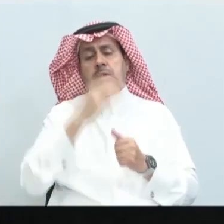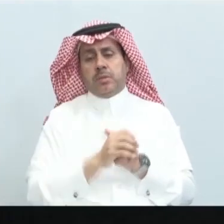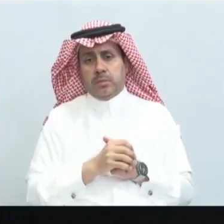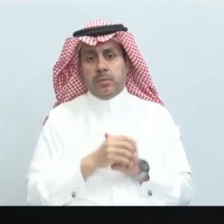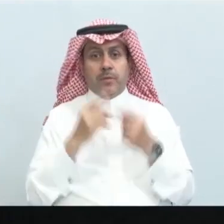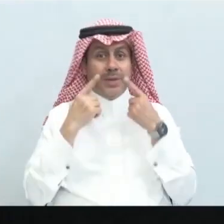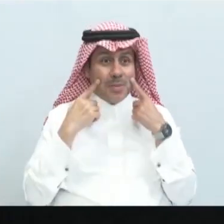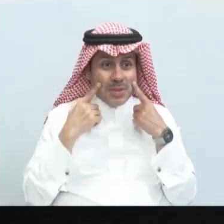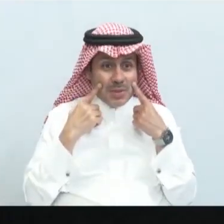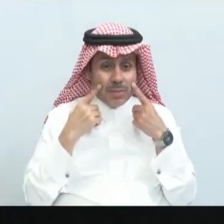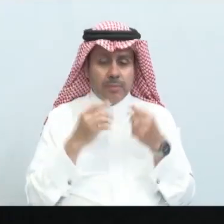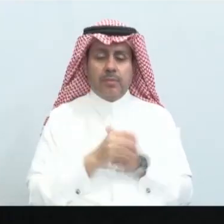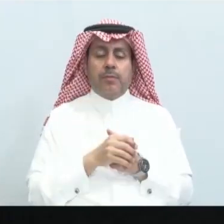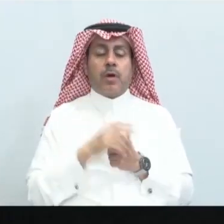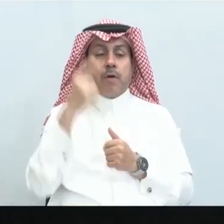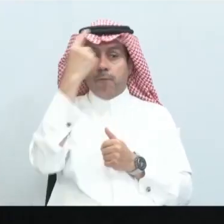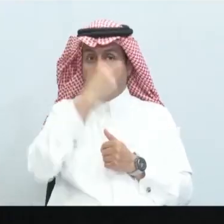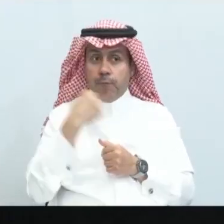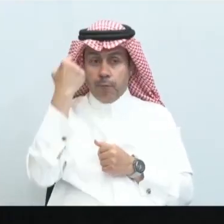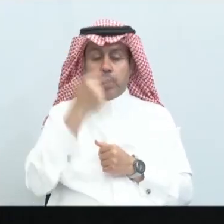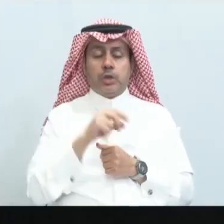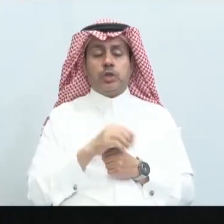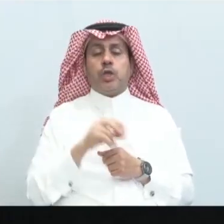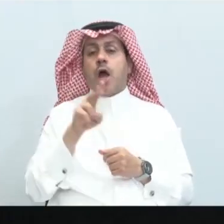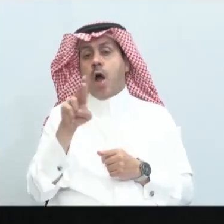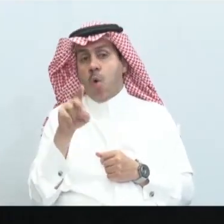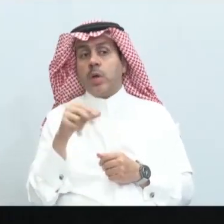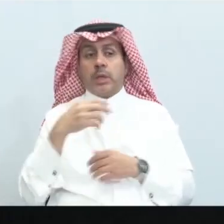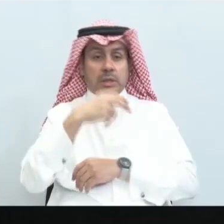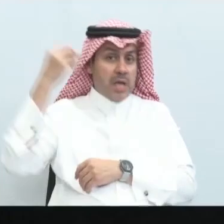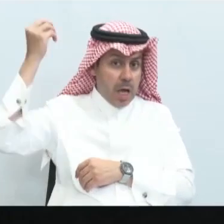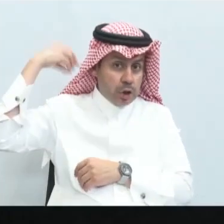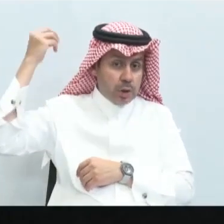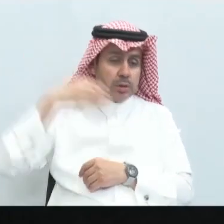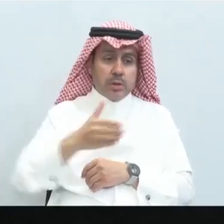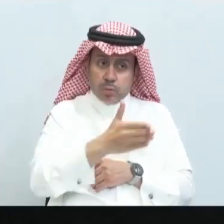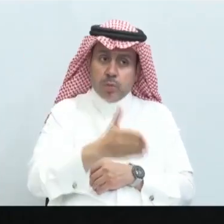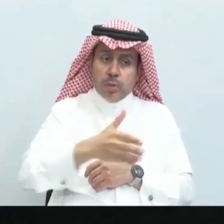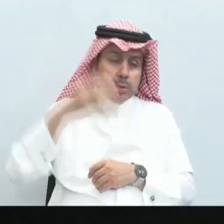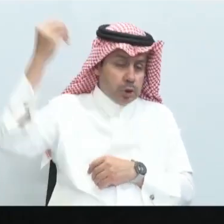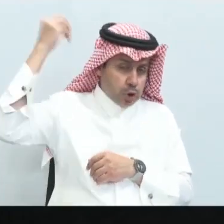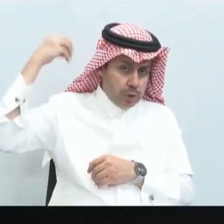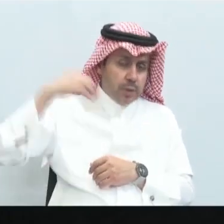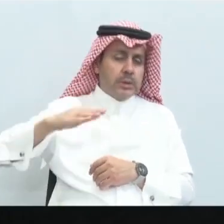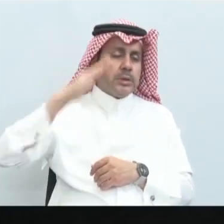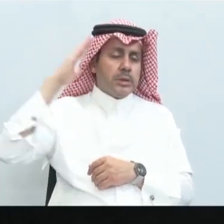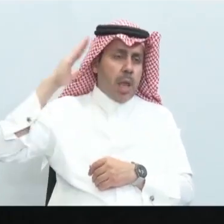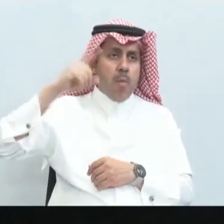فالتبسم تبسمك في وجه اخيك صدق المصافحه صدقه السلام